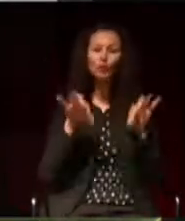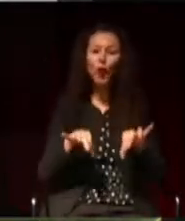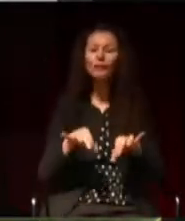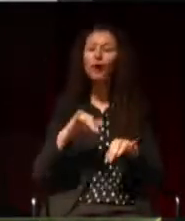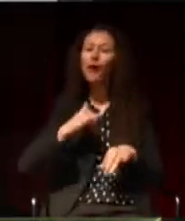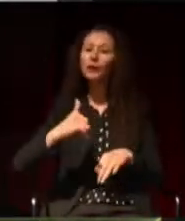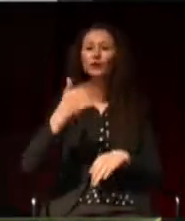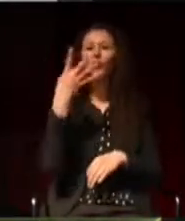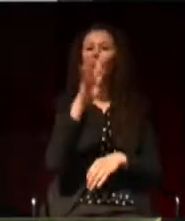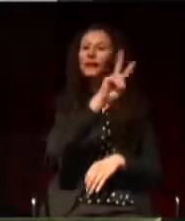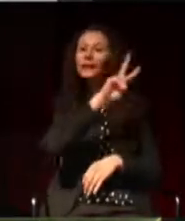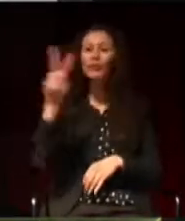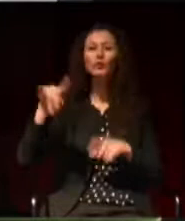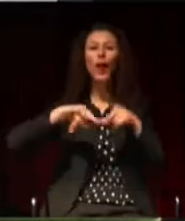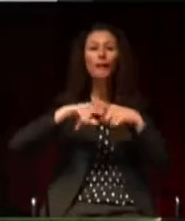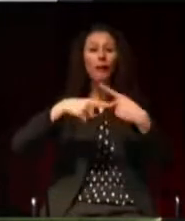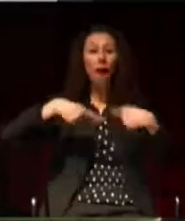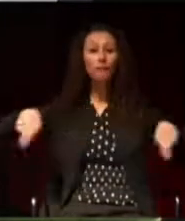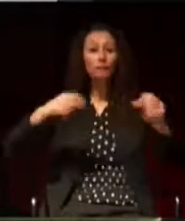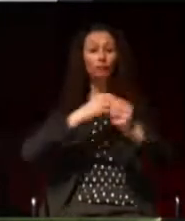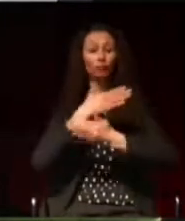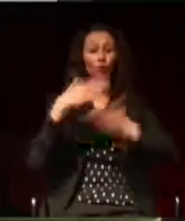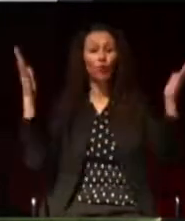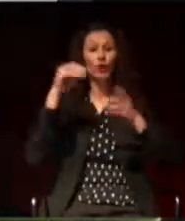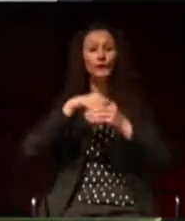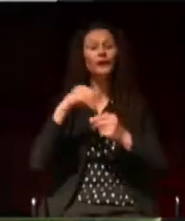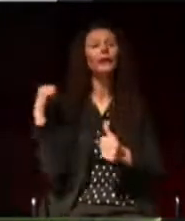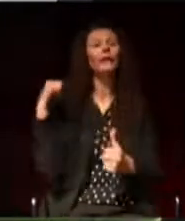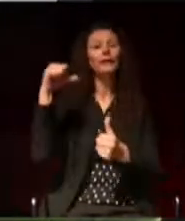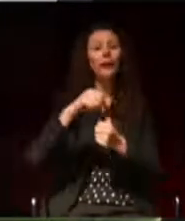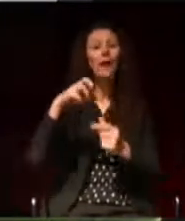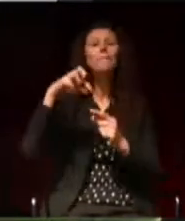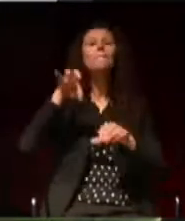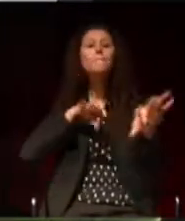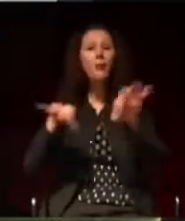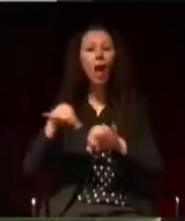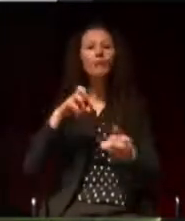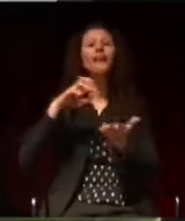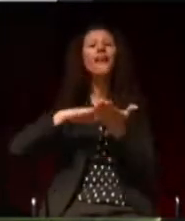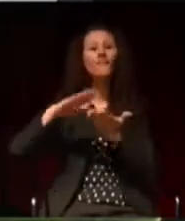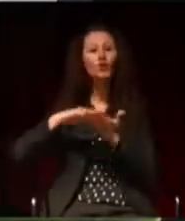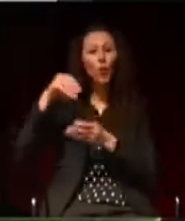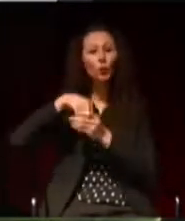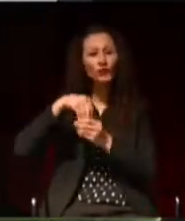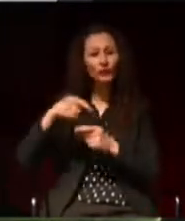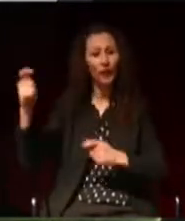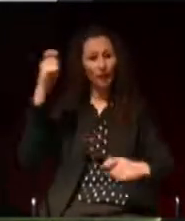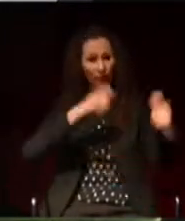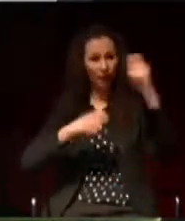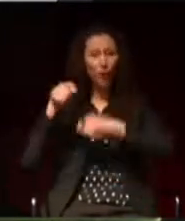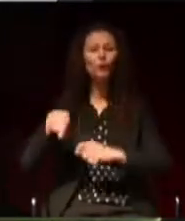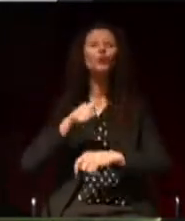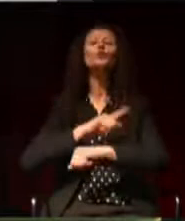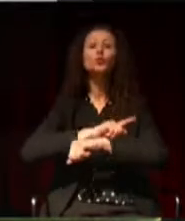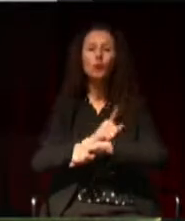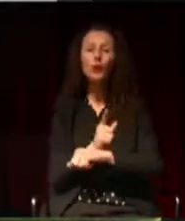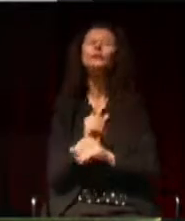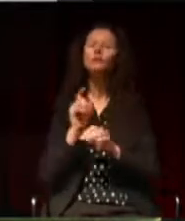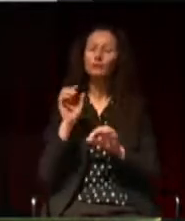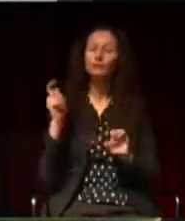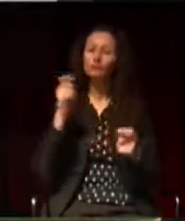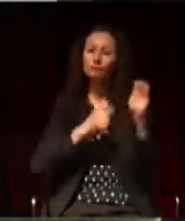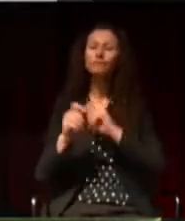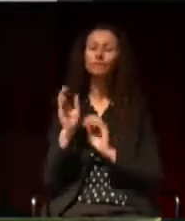anda yaklaşık 4700 hektarlık alanda da yine plan revizyonları yapılarak bu süreç